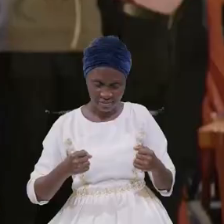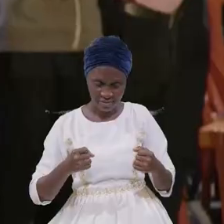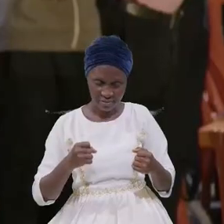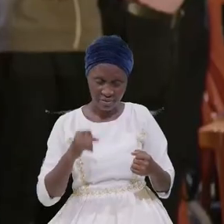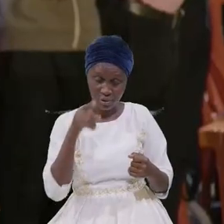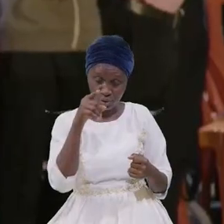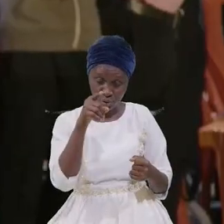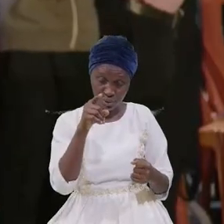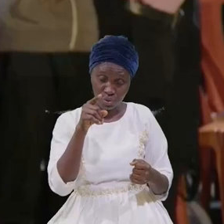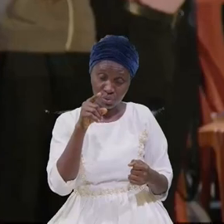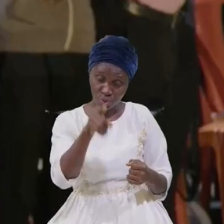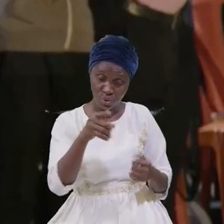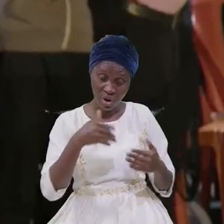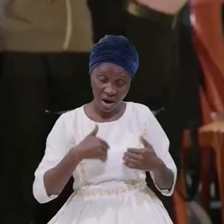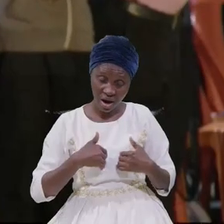Vous avez sa bonté.